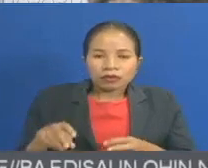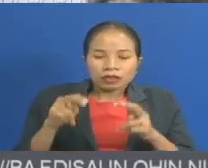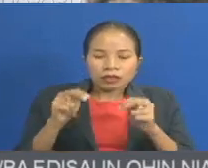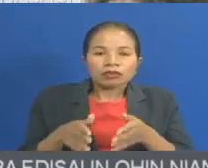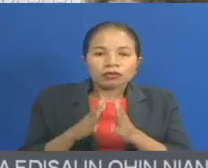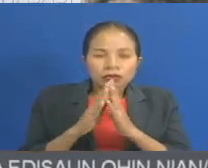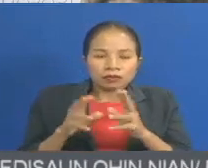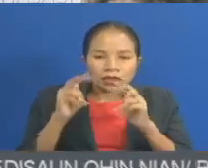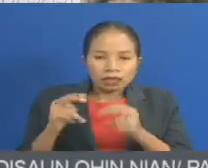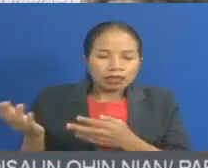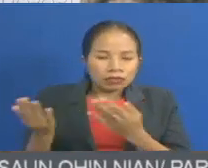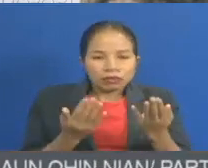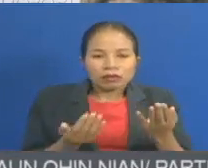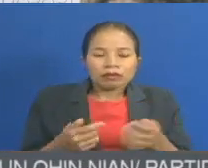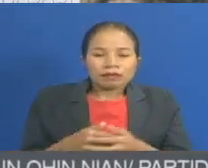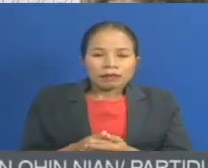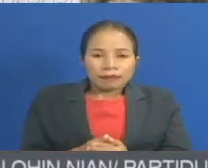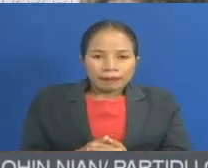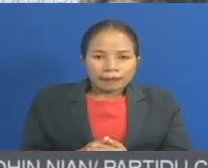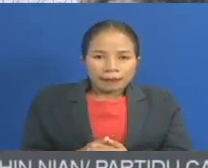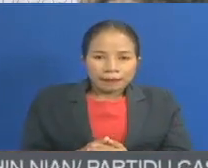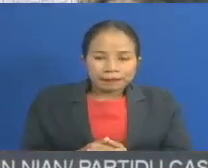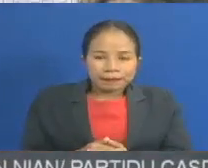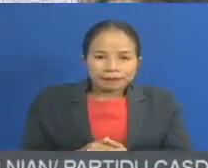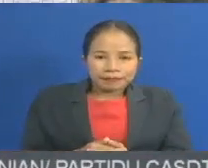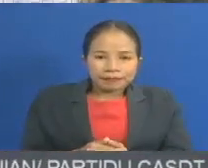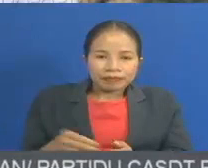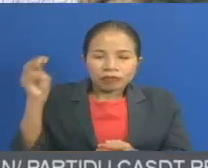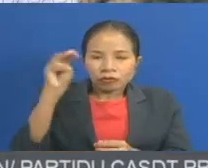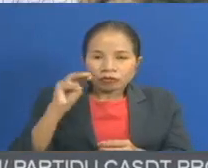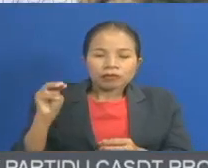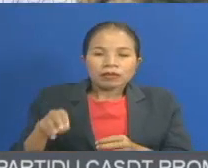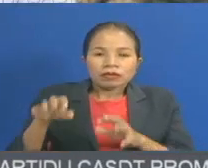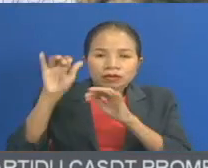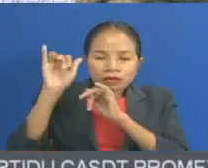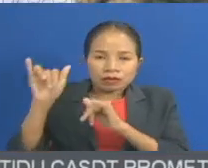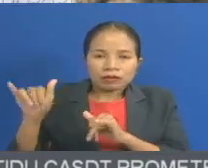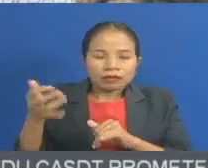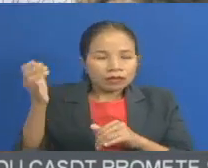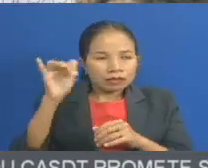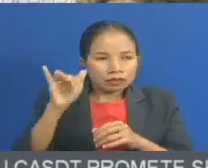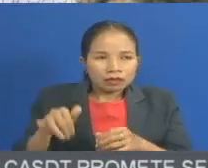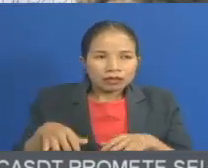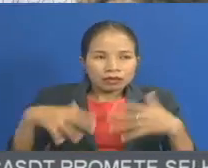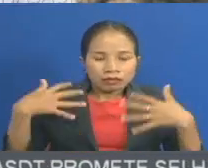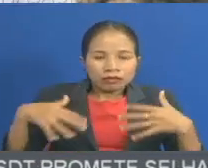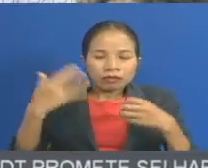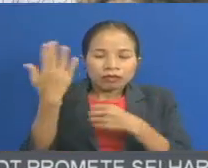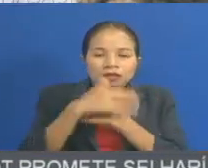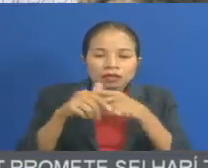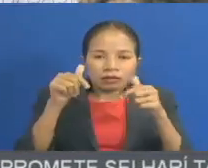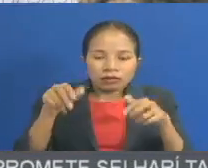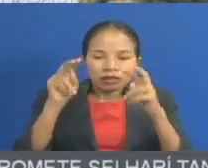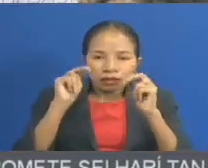setahu nanti gimana monumen tanah sosial kokualia monumen sirane mo sira tau ne ba par sira ira ne maka ulu fulu ba rai da ne